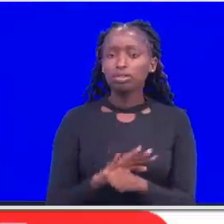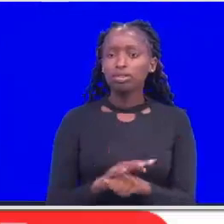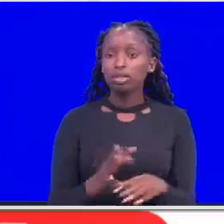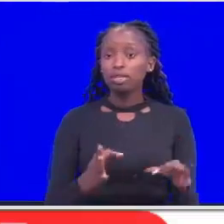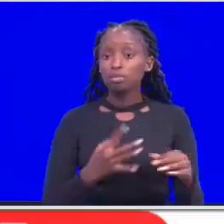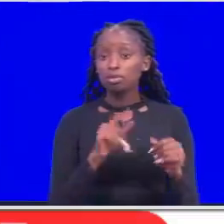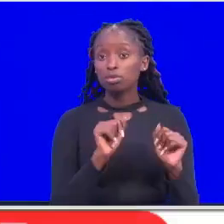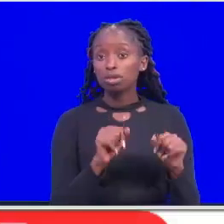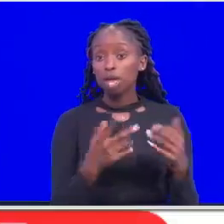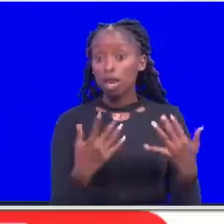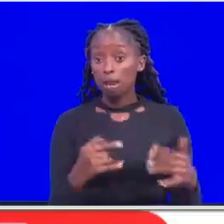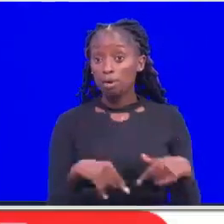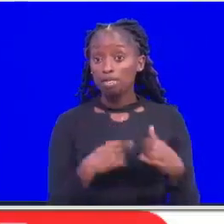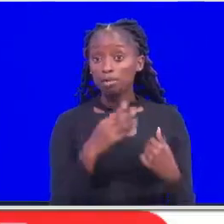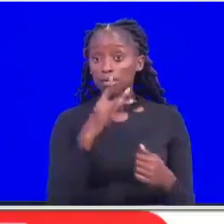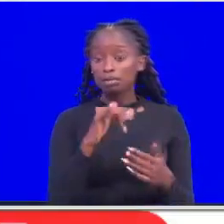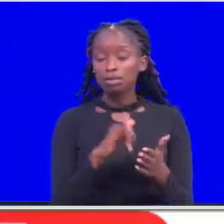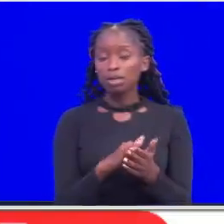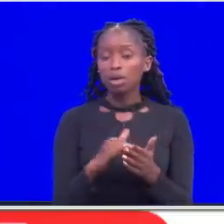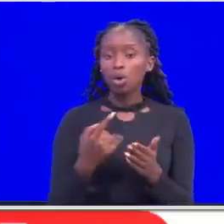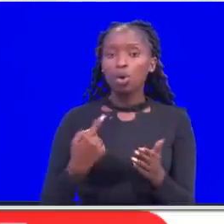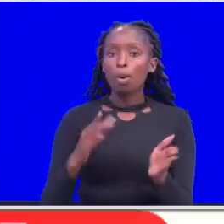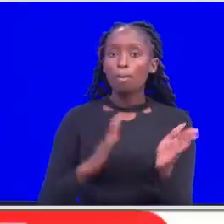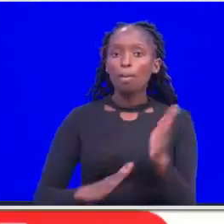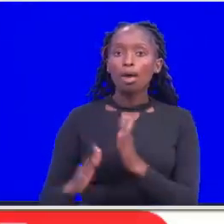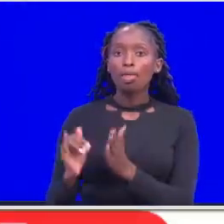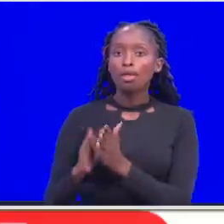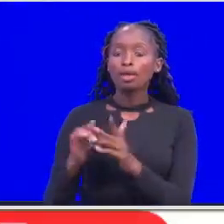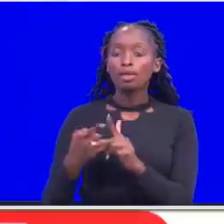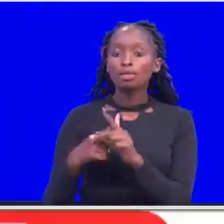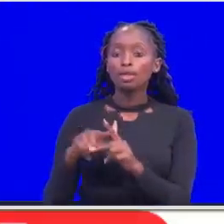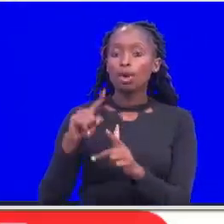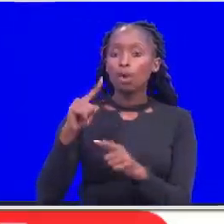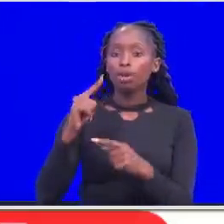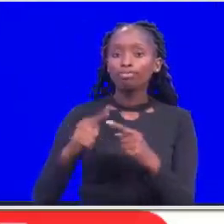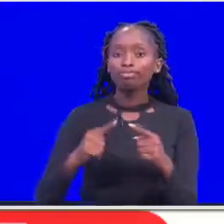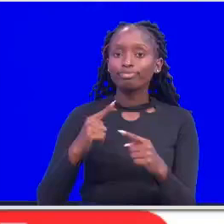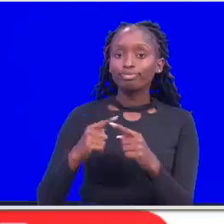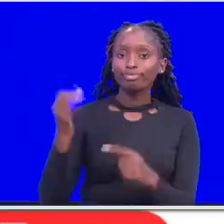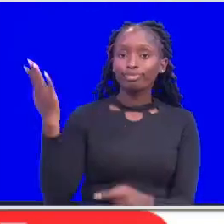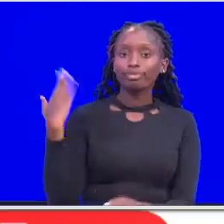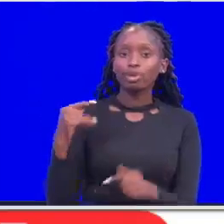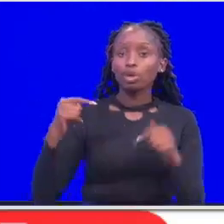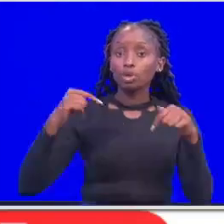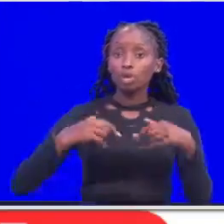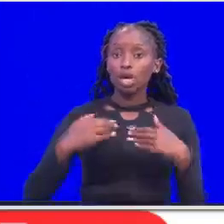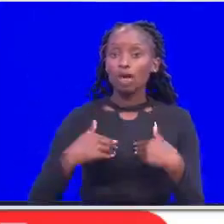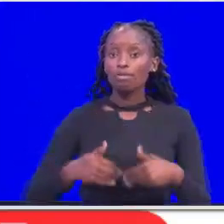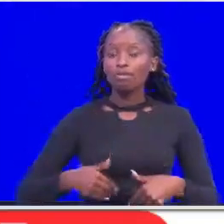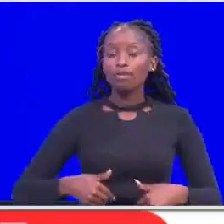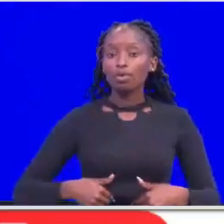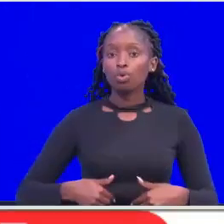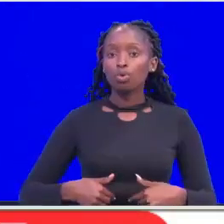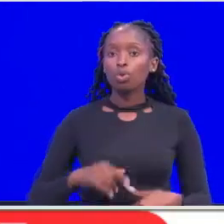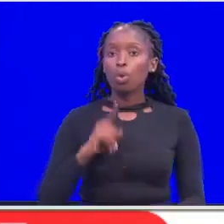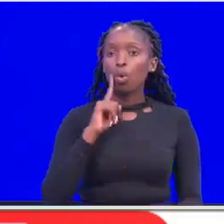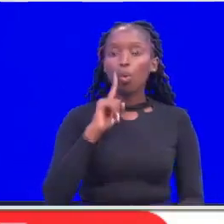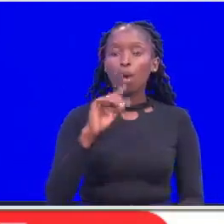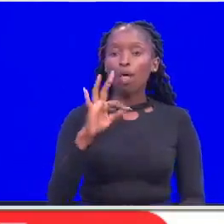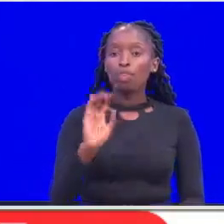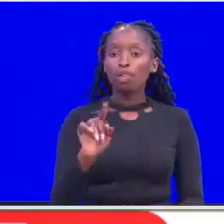hii nikiongea na nyinyi, hiyo mpango tulianzisha 1 year ago. Leo tuko na vijana